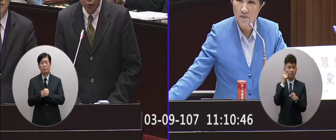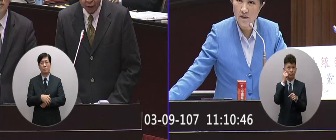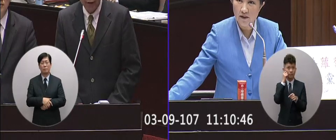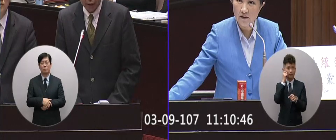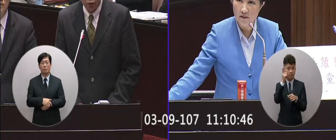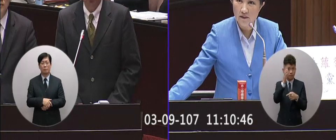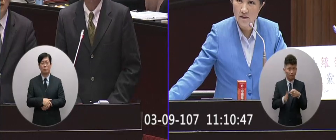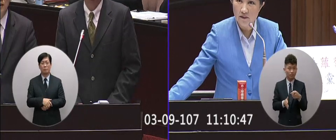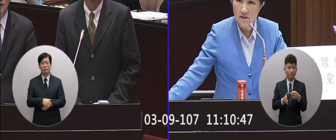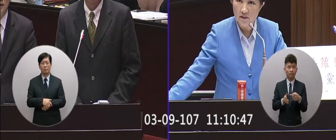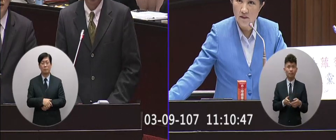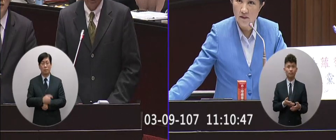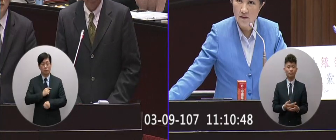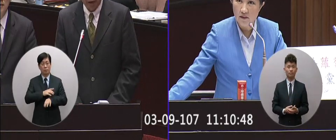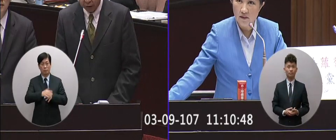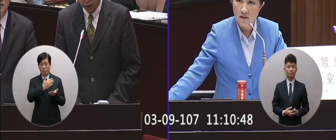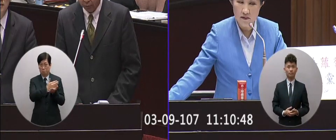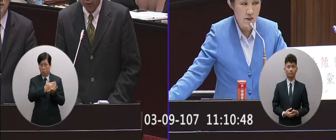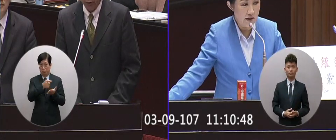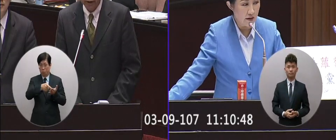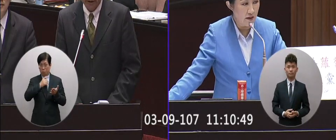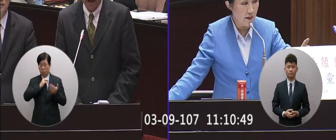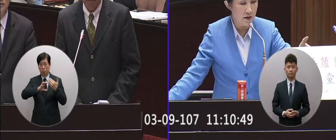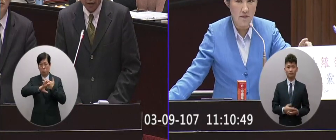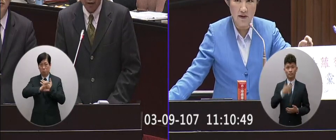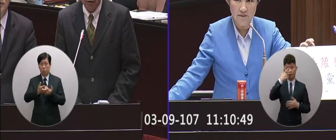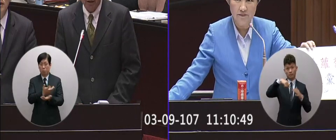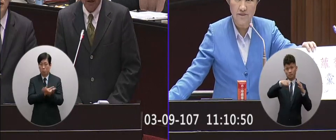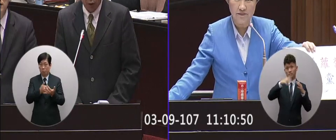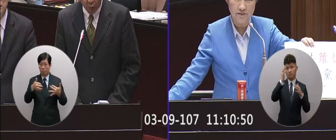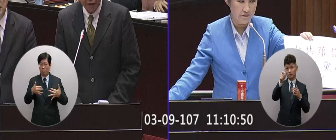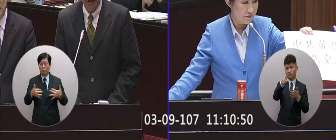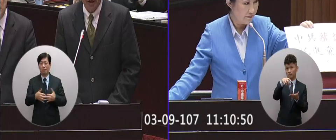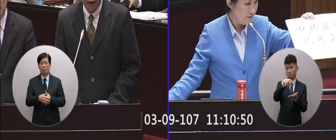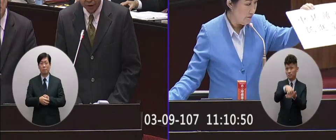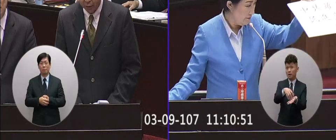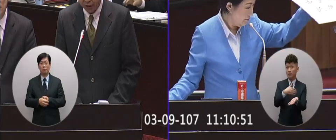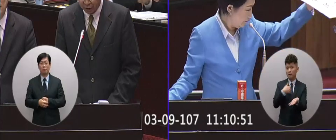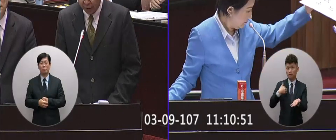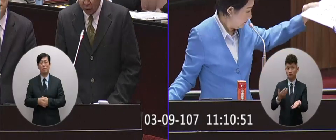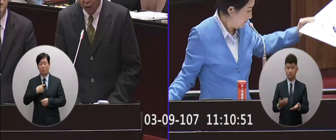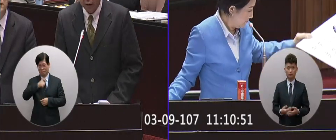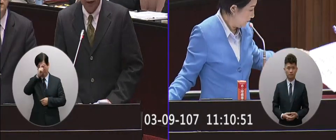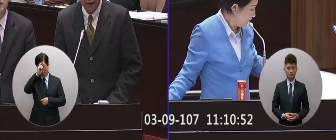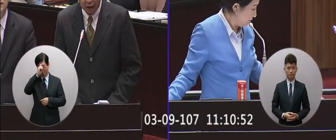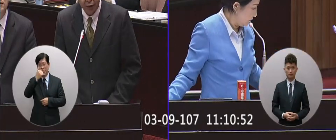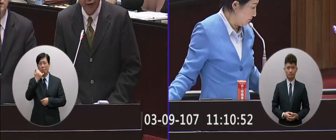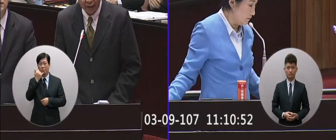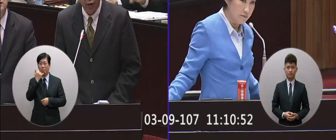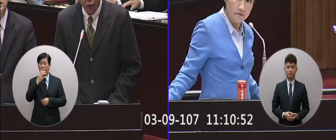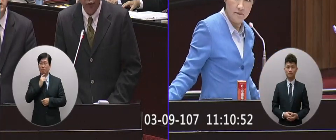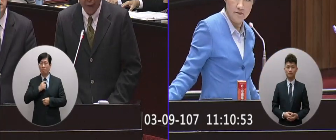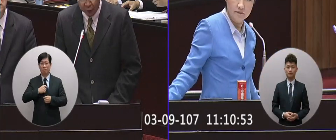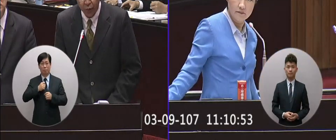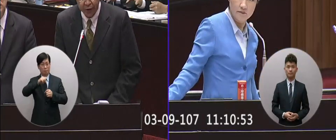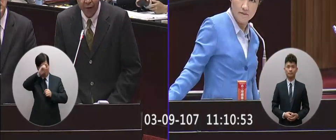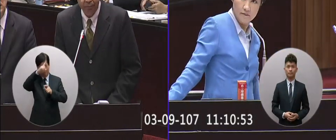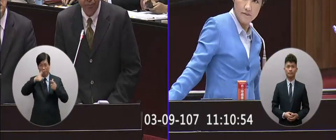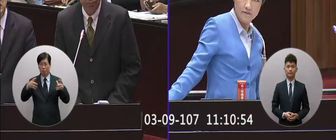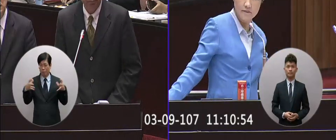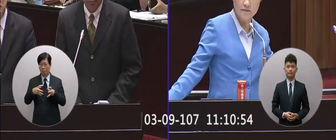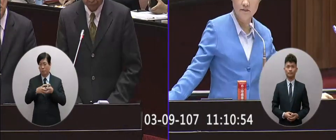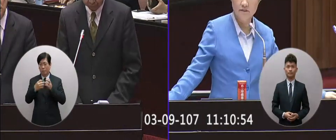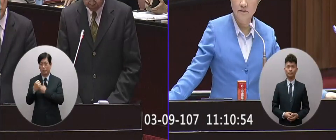我们是全力在处理我们的这个邦交的部分。 那院长，你能保证吗？ 邦交的维系，希望是能够朝野大家共同来